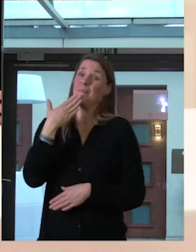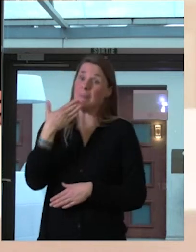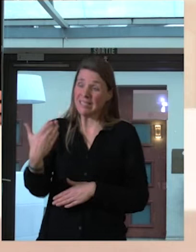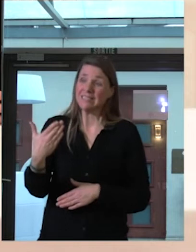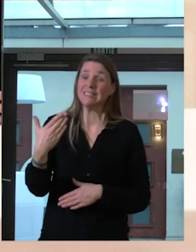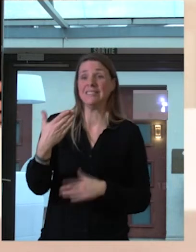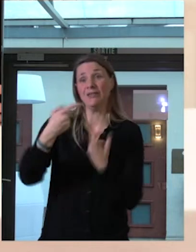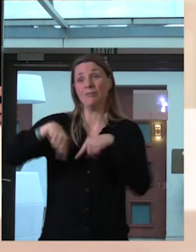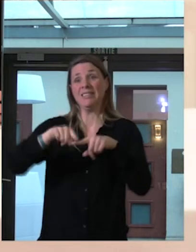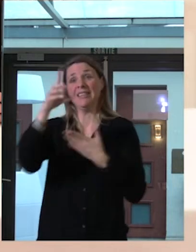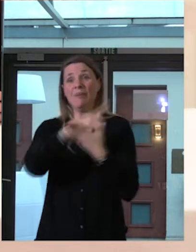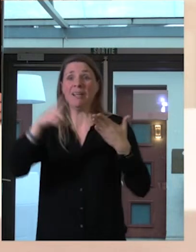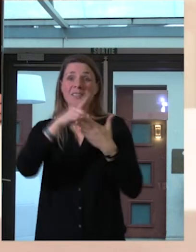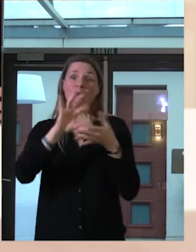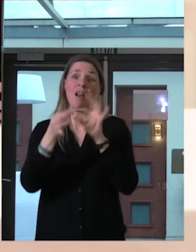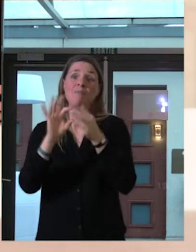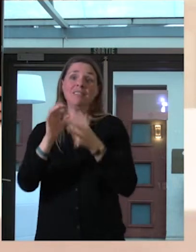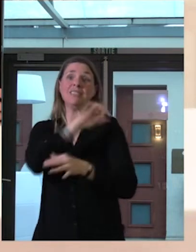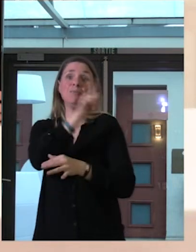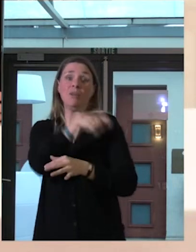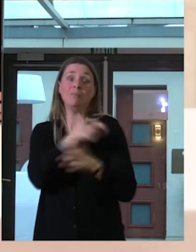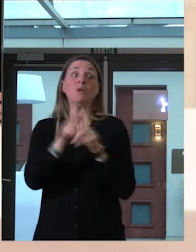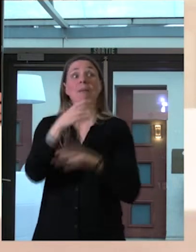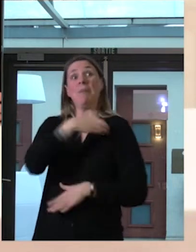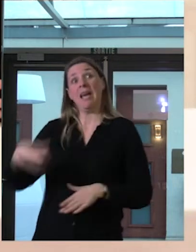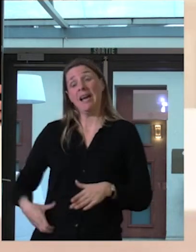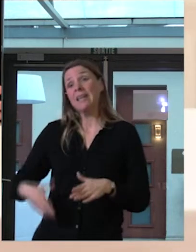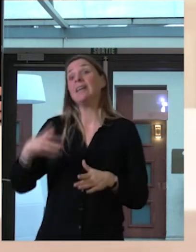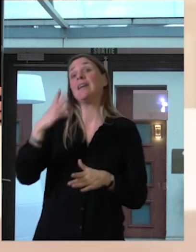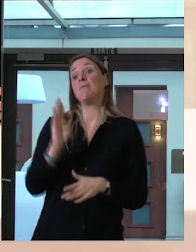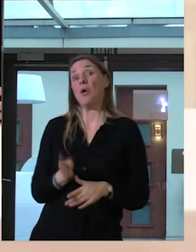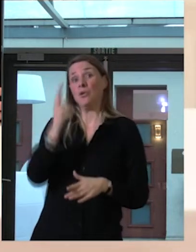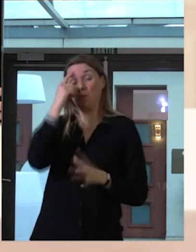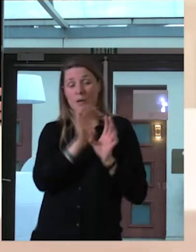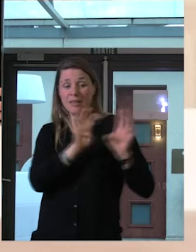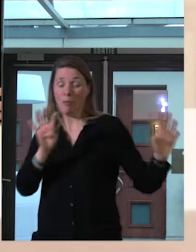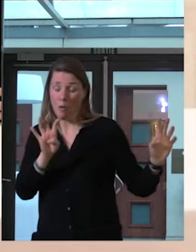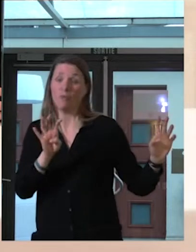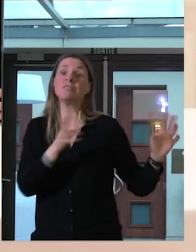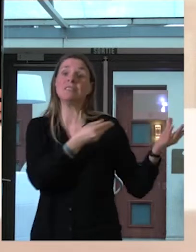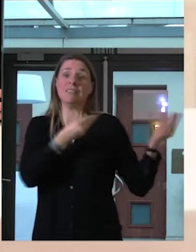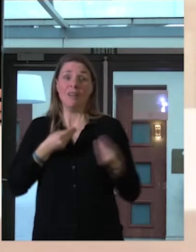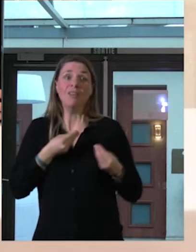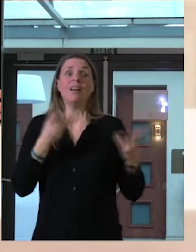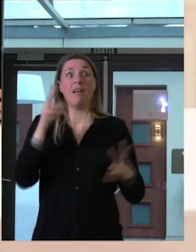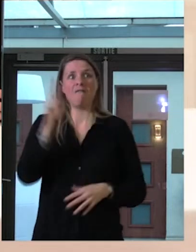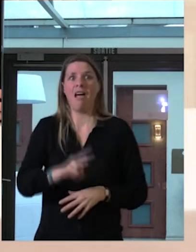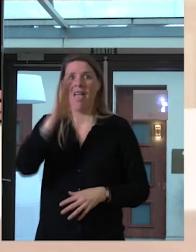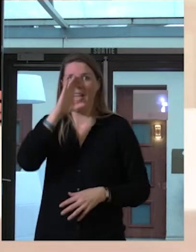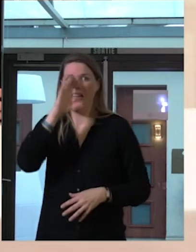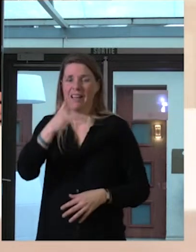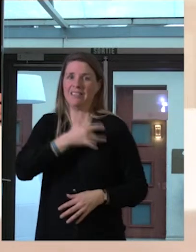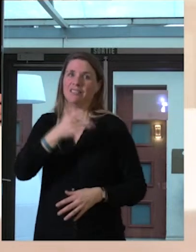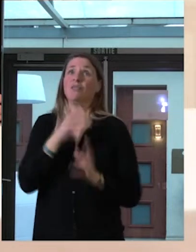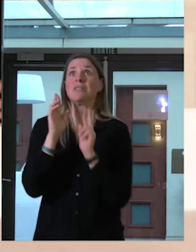le comité départemental olympique et sportif et la mairie de Bordeaux pour cette table ronde qui, je crois, va être très intéressante, enfin,